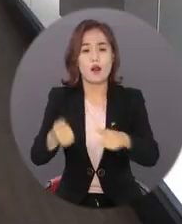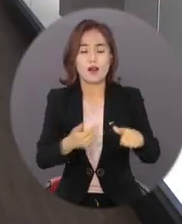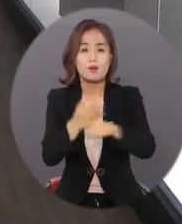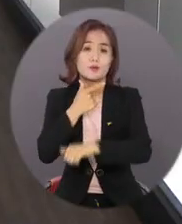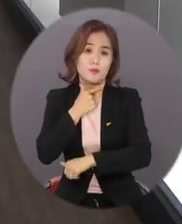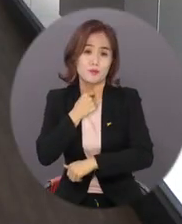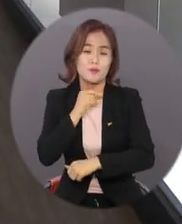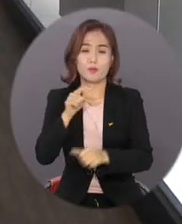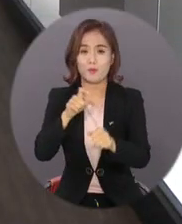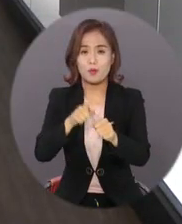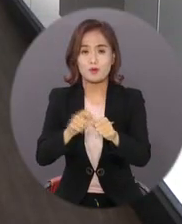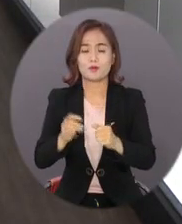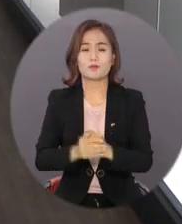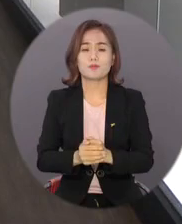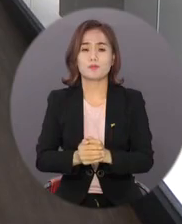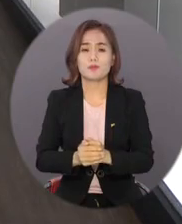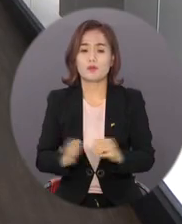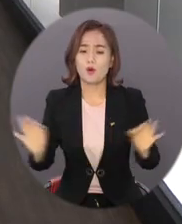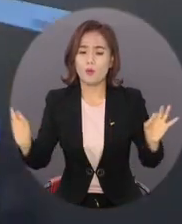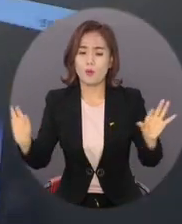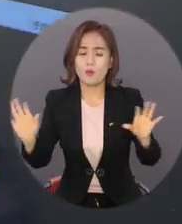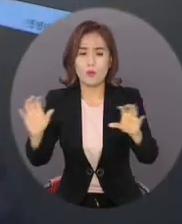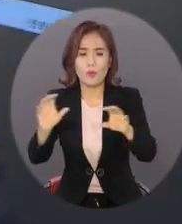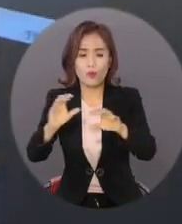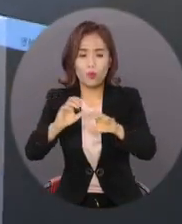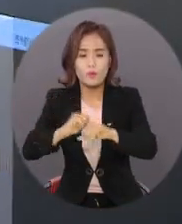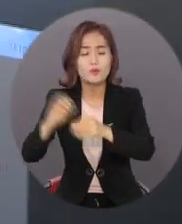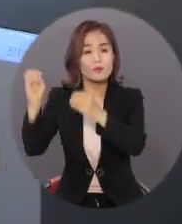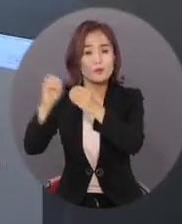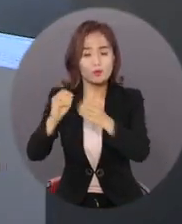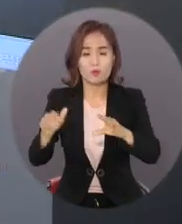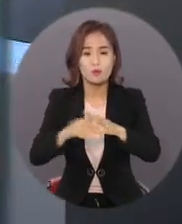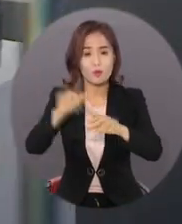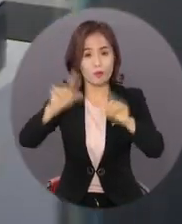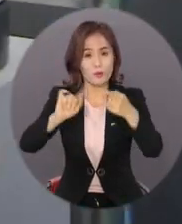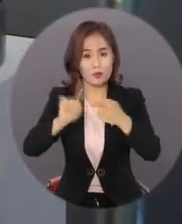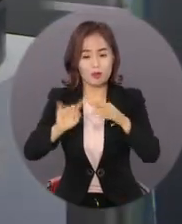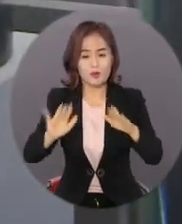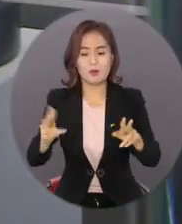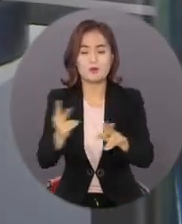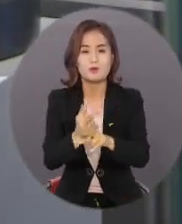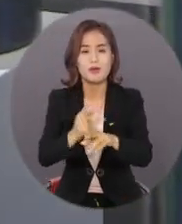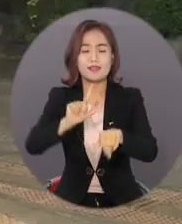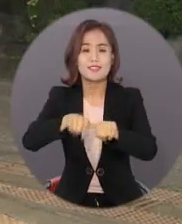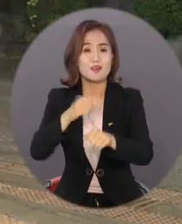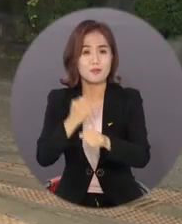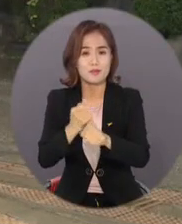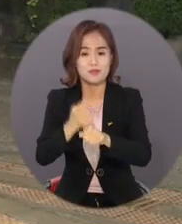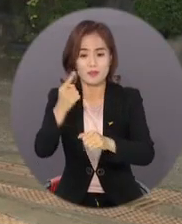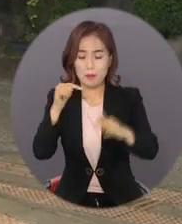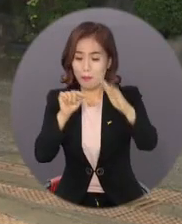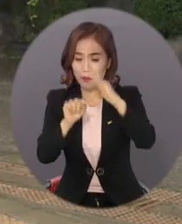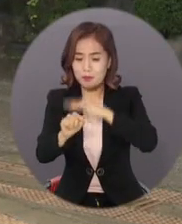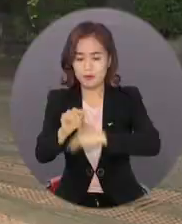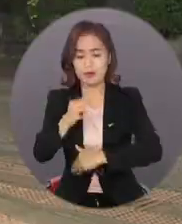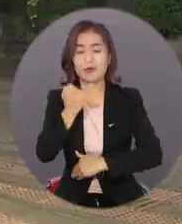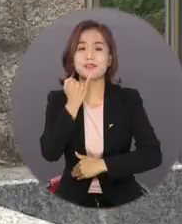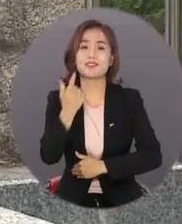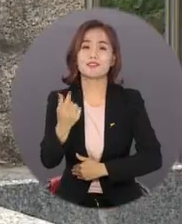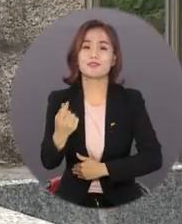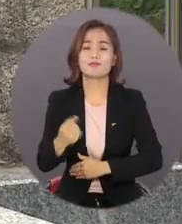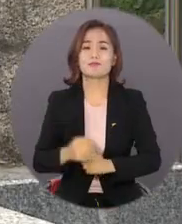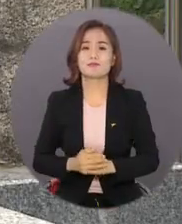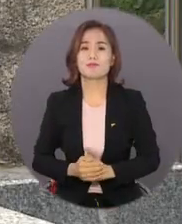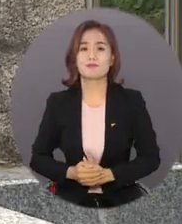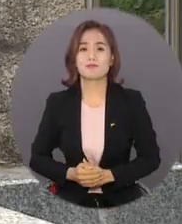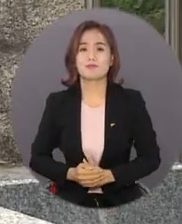이번 아스라이 사라져가는 전통 문화의 흔적들. 이번 주말 짬을 내서 그 향기에 취해보는 것도 좋을 것